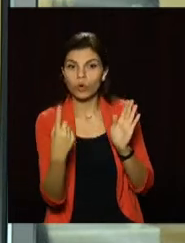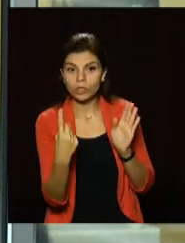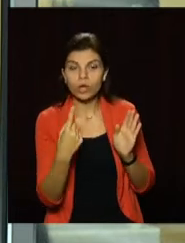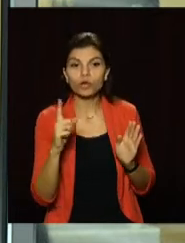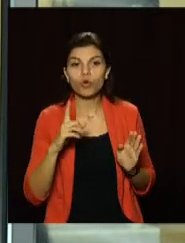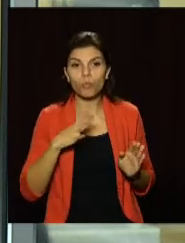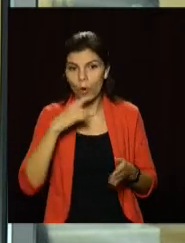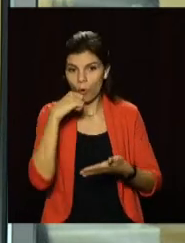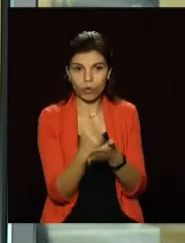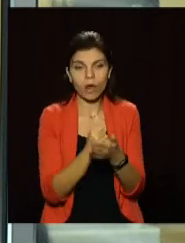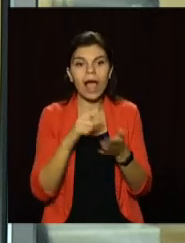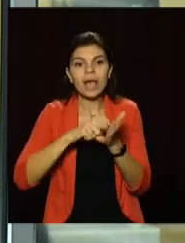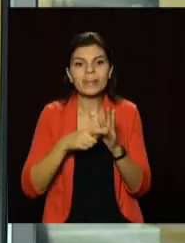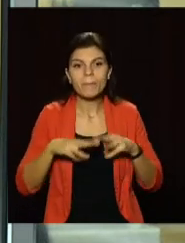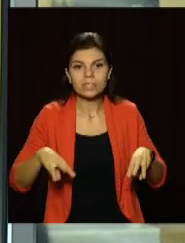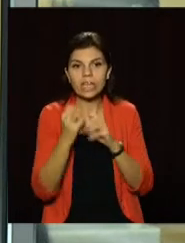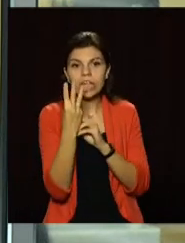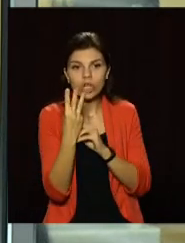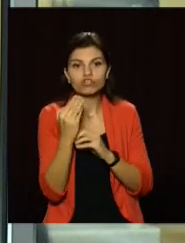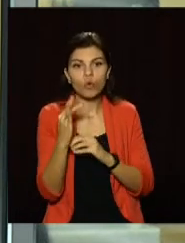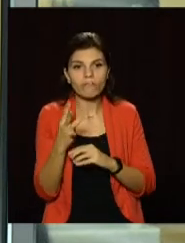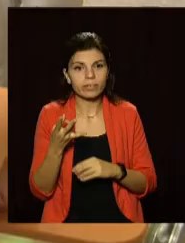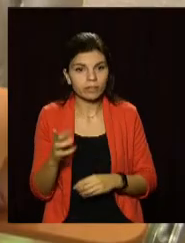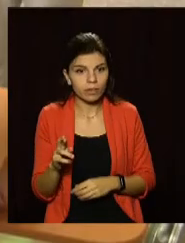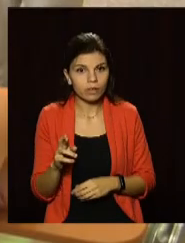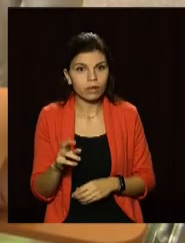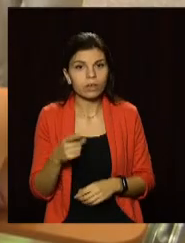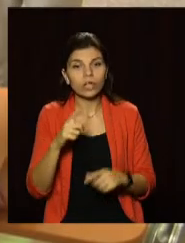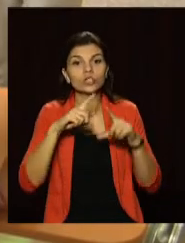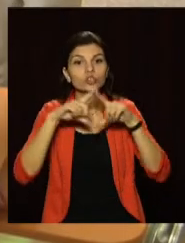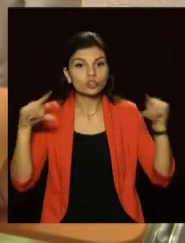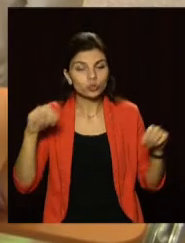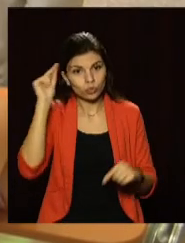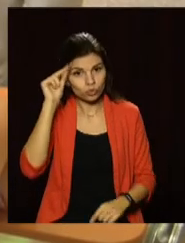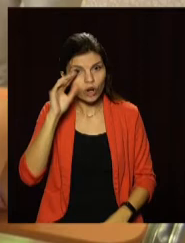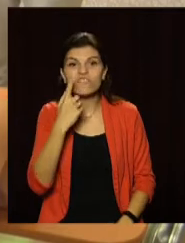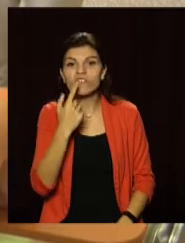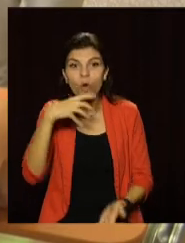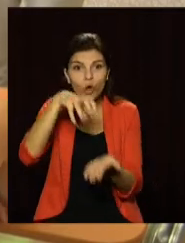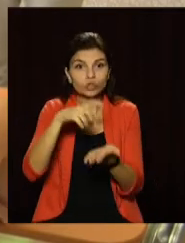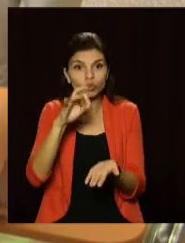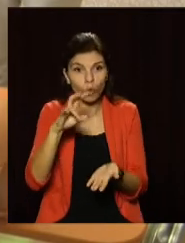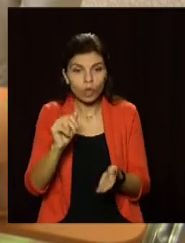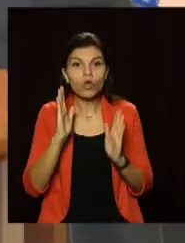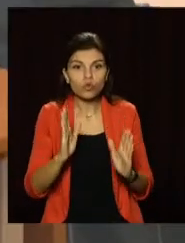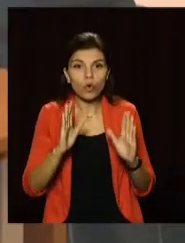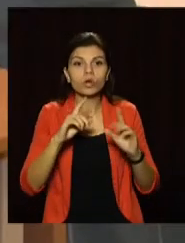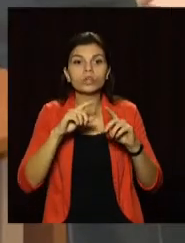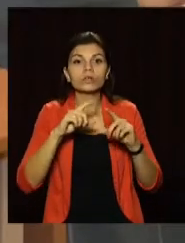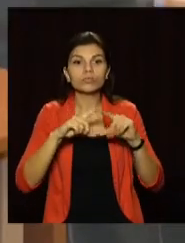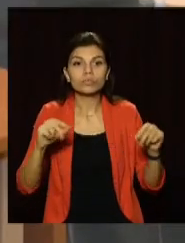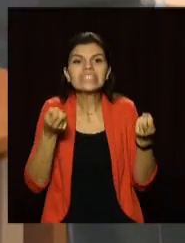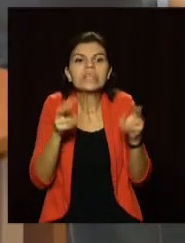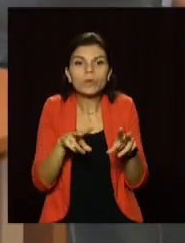були ухвалені Кабінетом міністрів 13 жовтня. Відвідувати заклади освіти в червоних зонах зможуть лише учні спеціальних